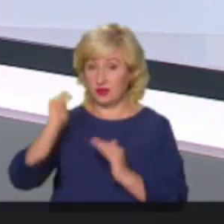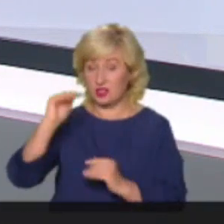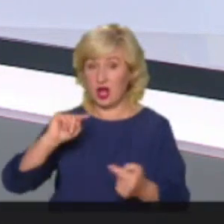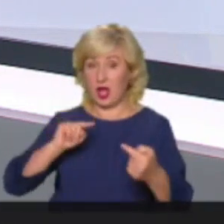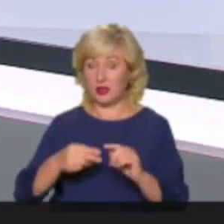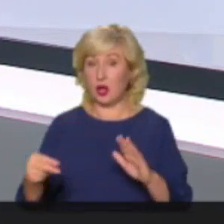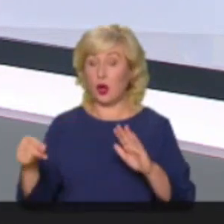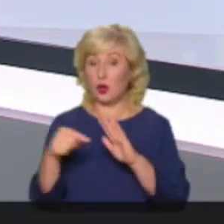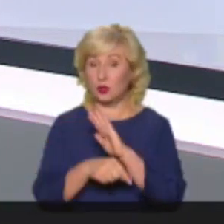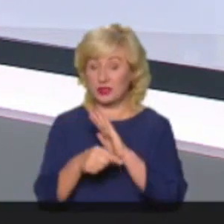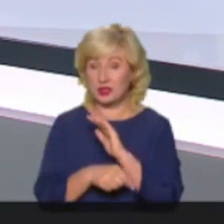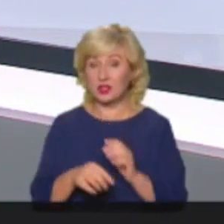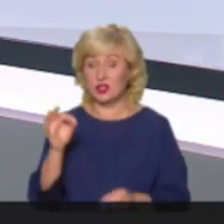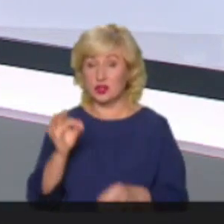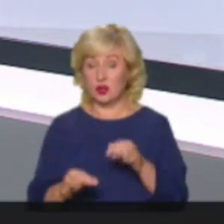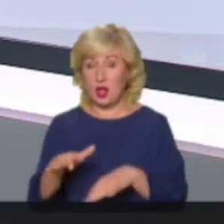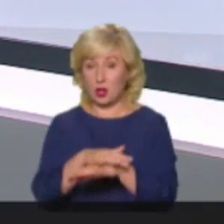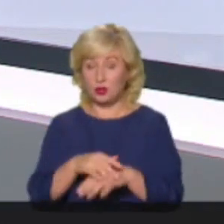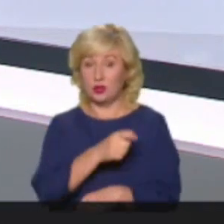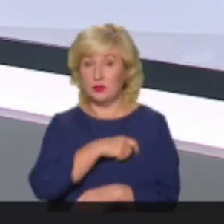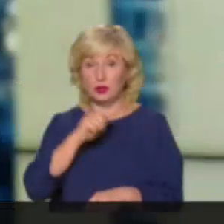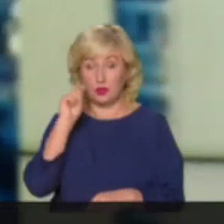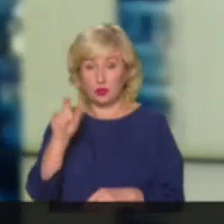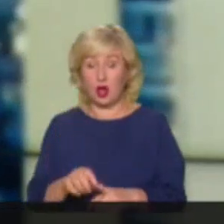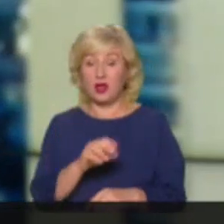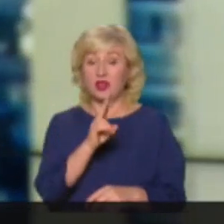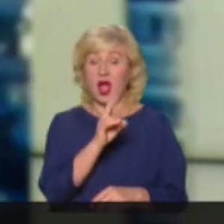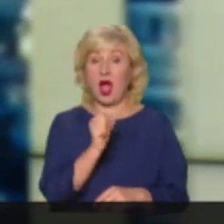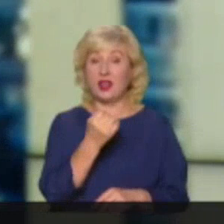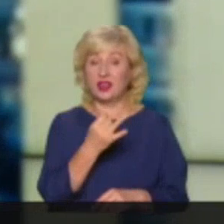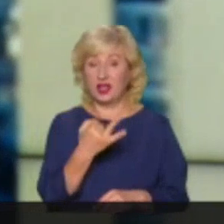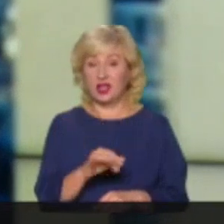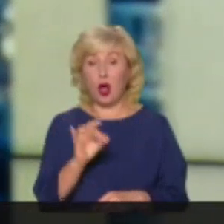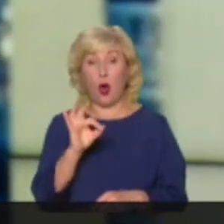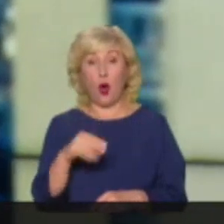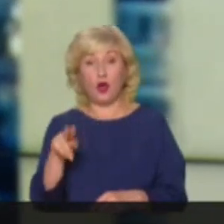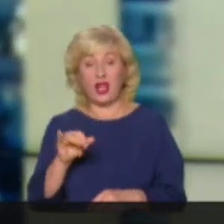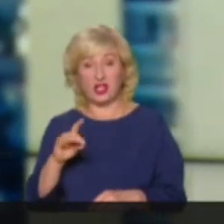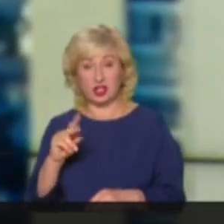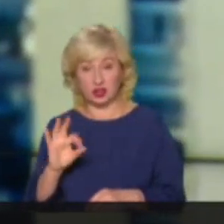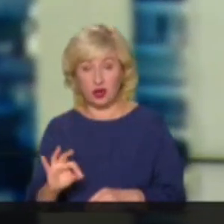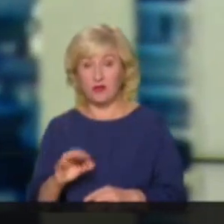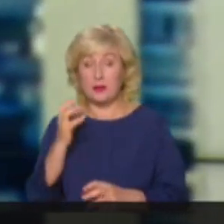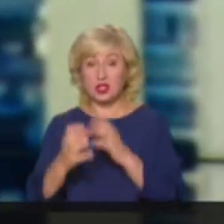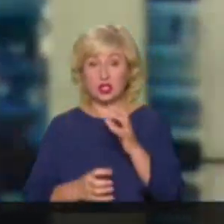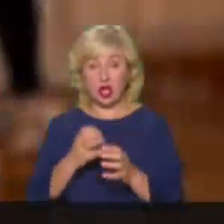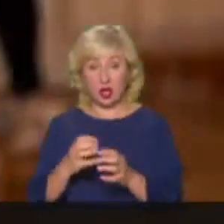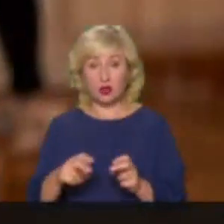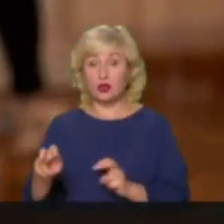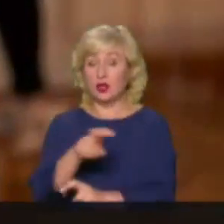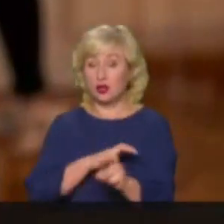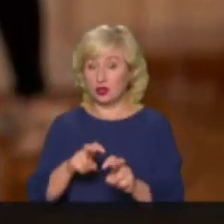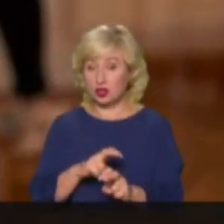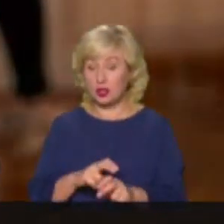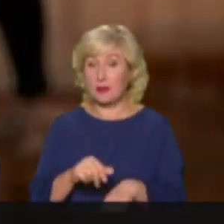суд оголосив народного депутата України Андрія Одарченка у міжнародний розшук. Але є момент, за даними